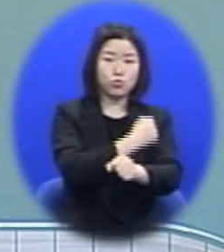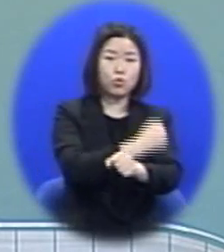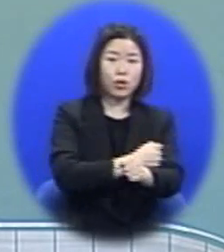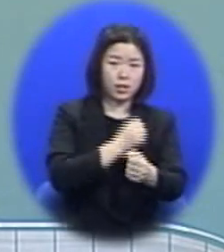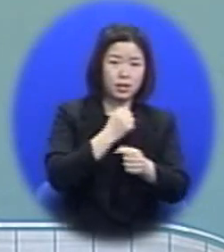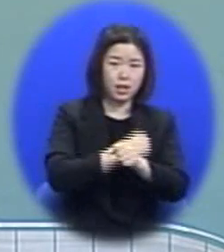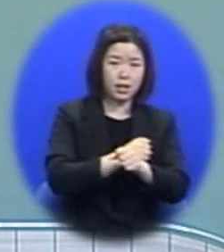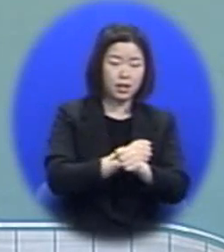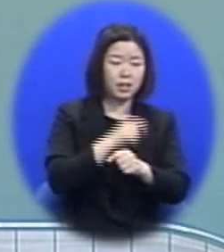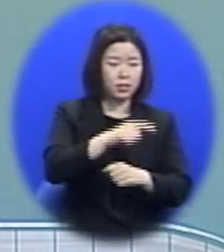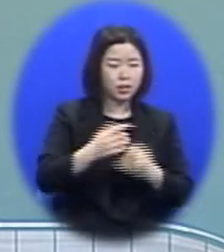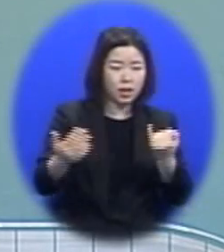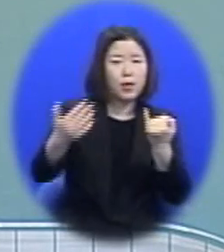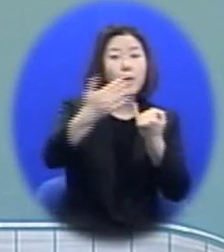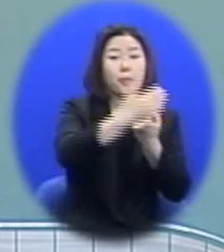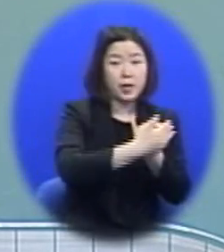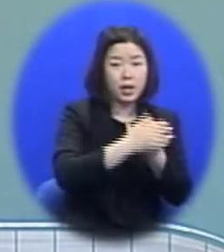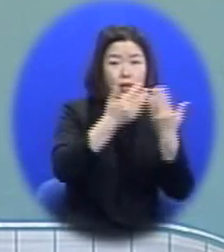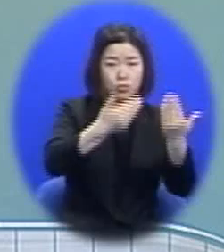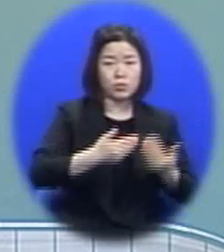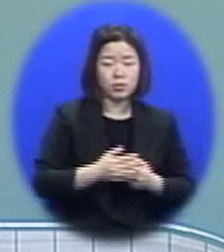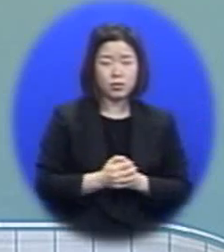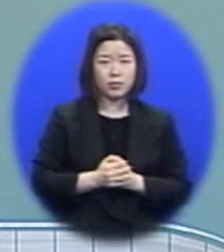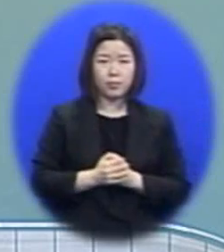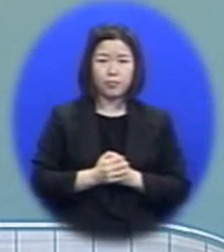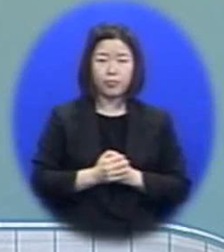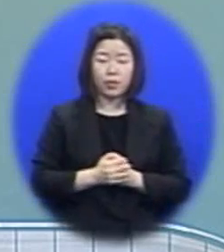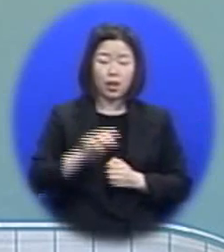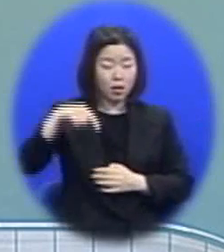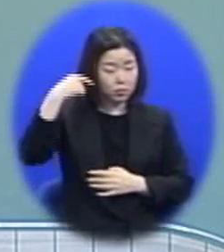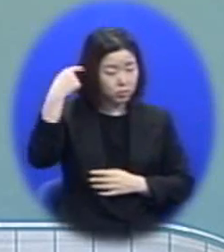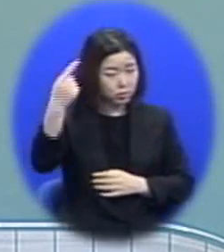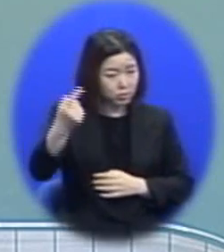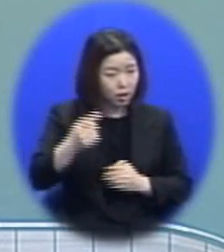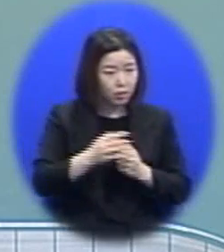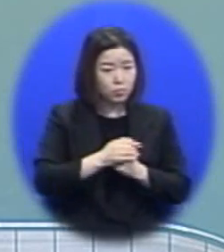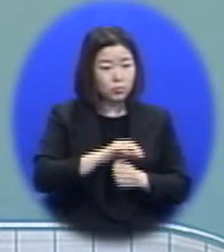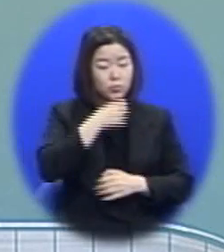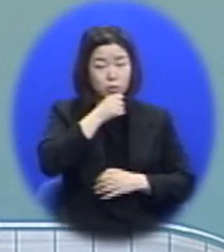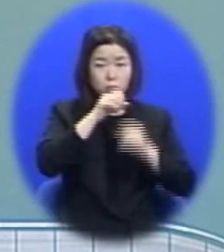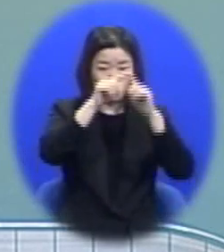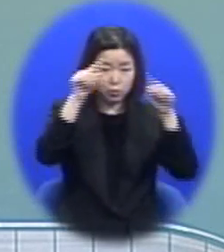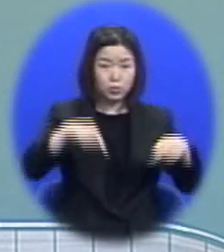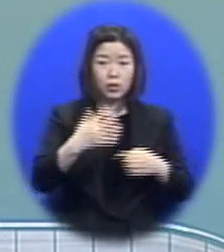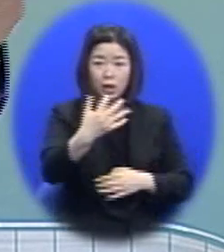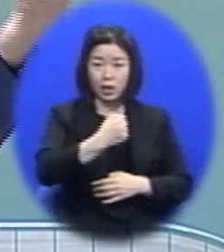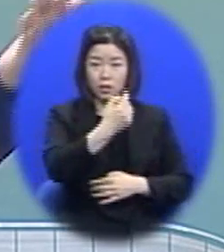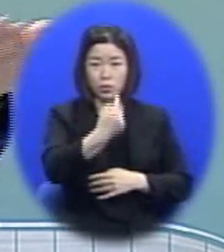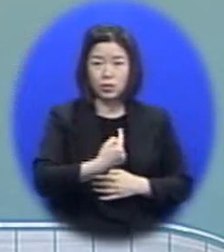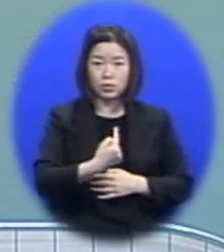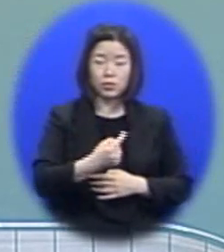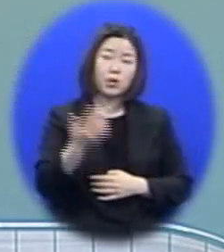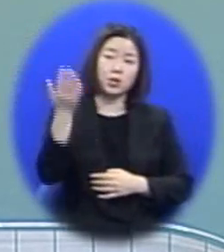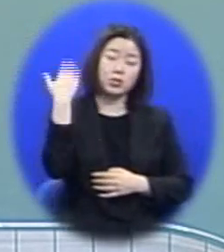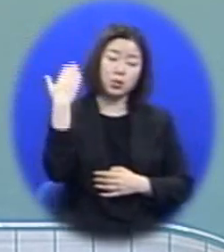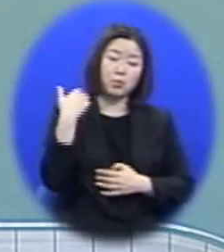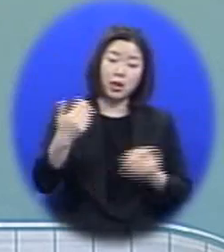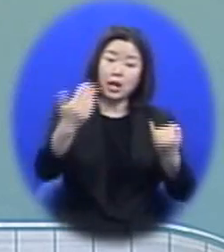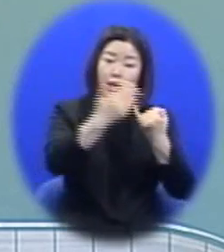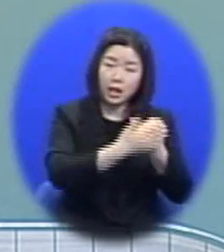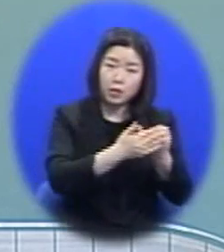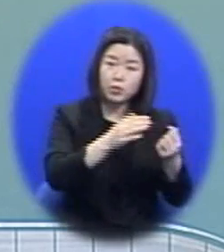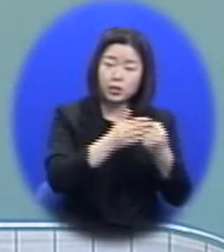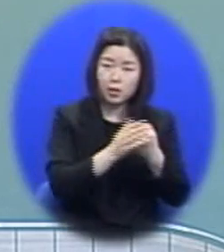그렇게 품어 주었습니다 그다음 학기에 또 성적표를 가지고 왔어요 지난번에 그렇게 품어 주었으니까 이번